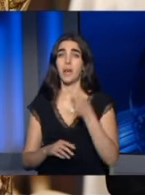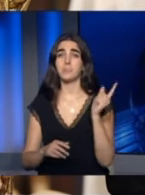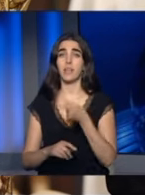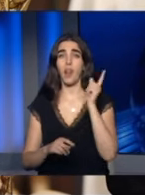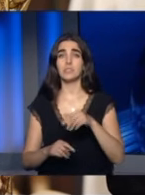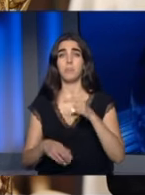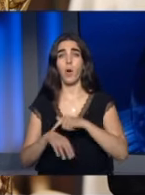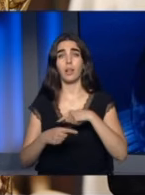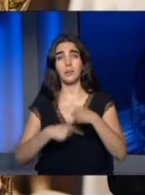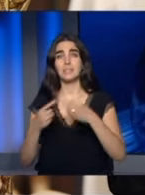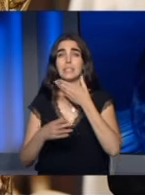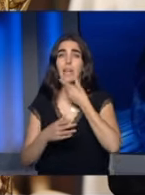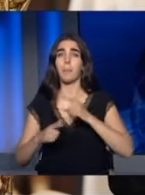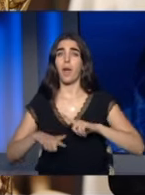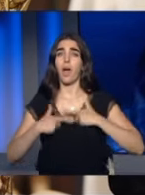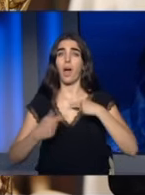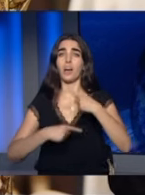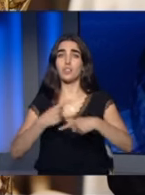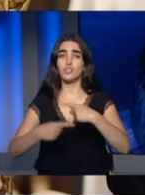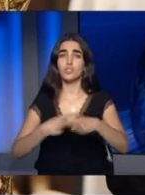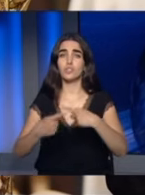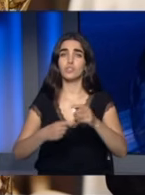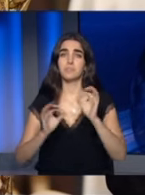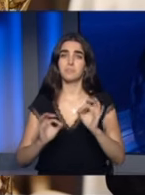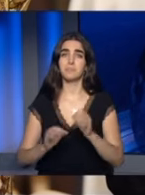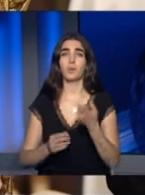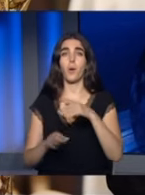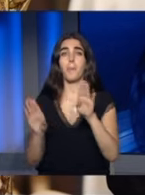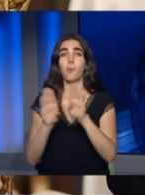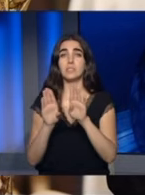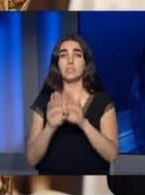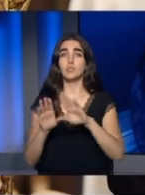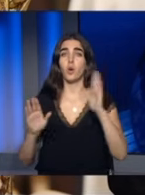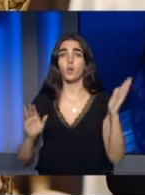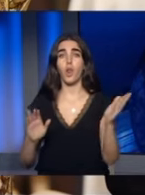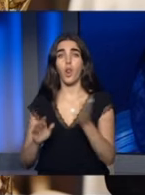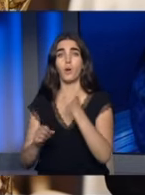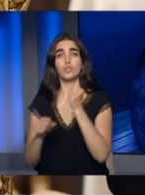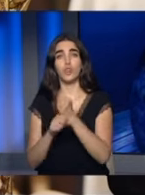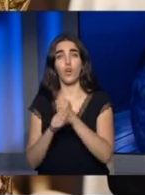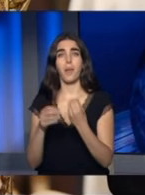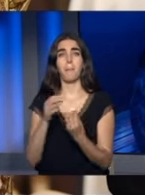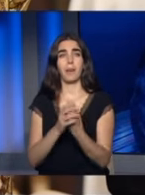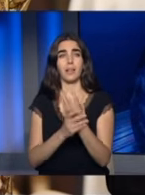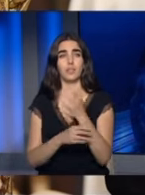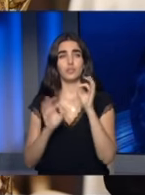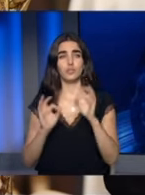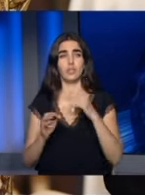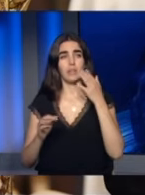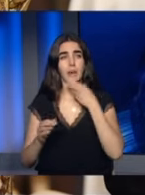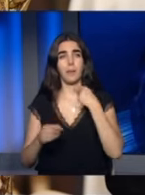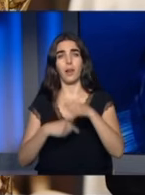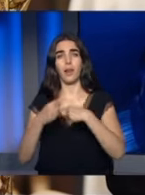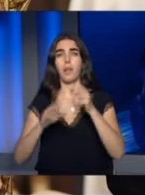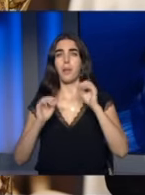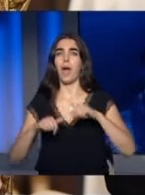تاريخيه في تطبيق الدستور دون مواربه وانتخاب رئيس في